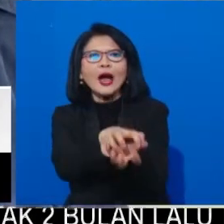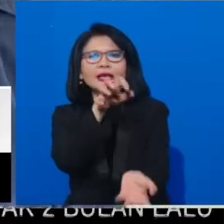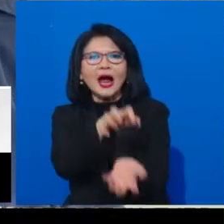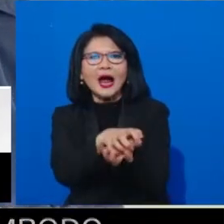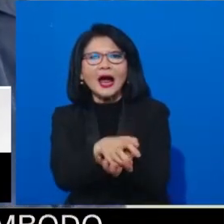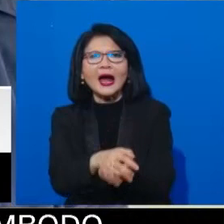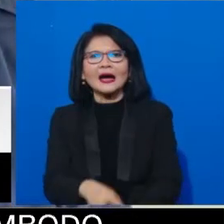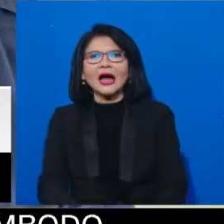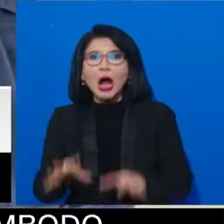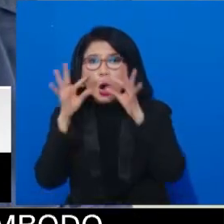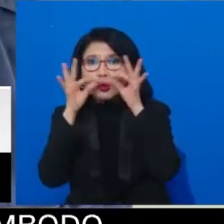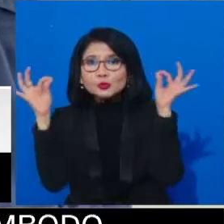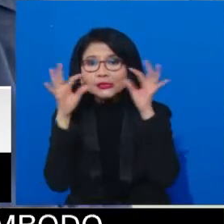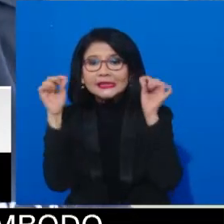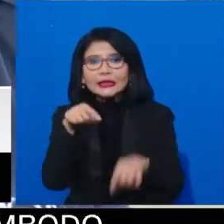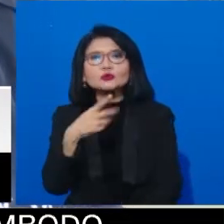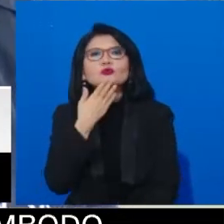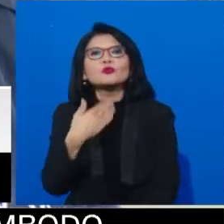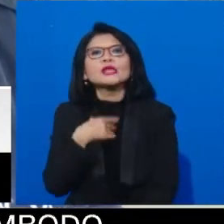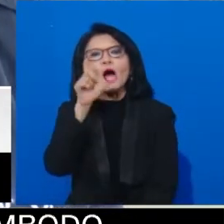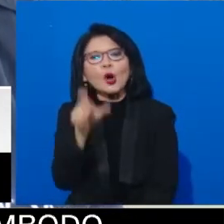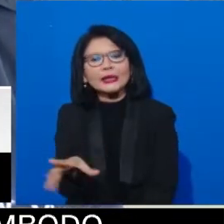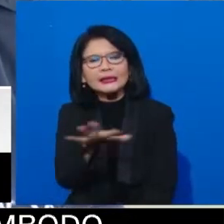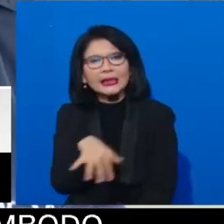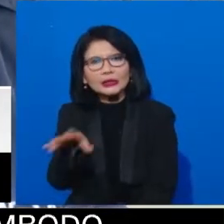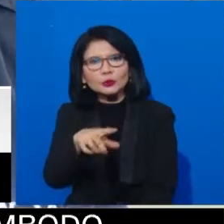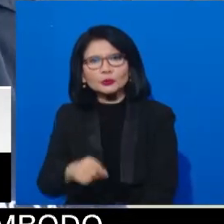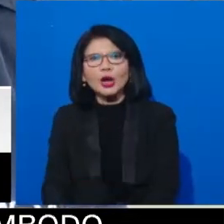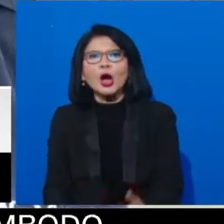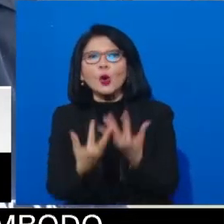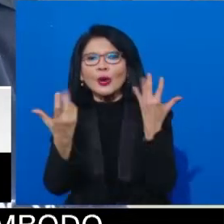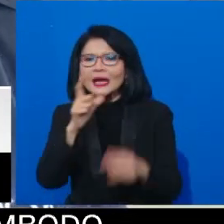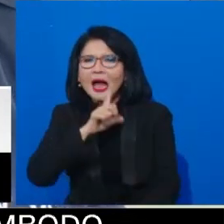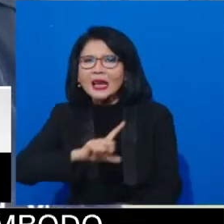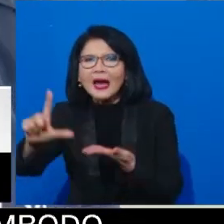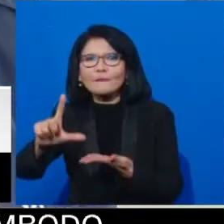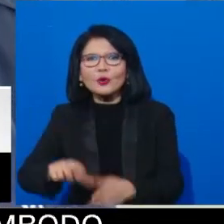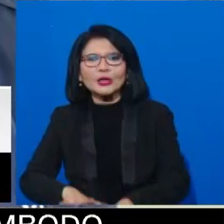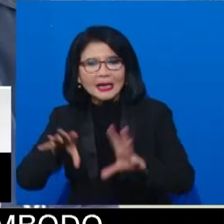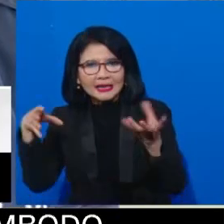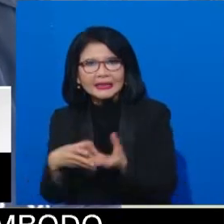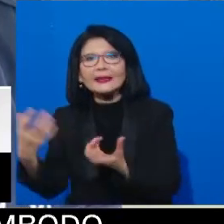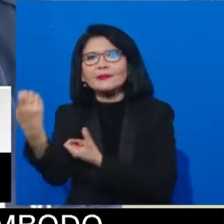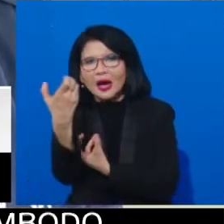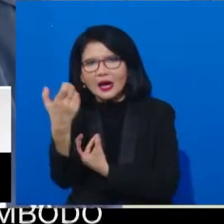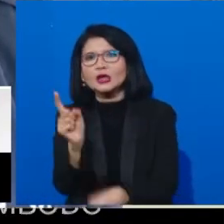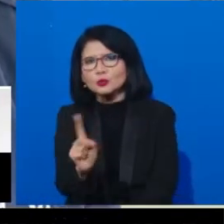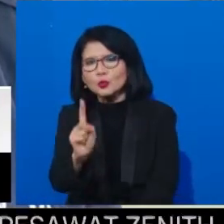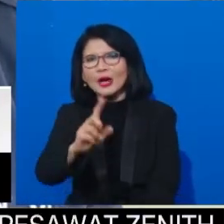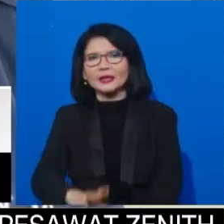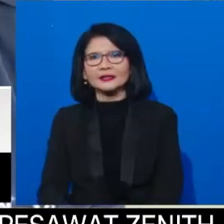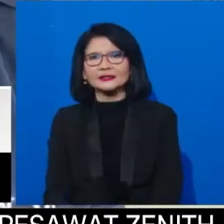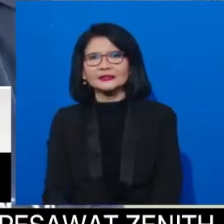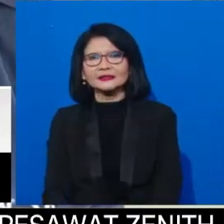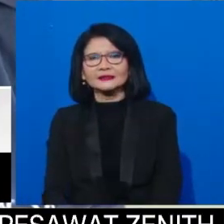milik warga sekitar, sehingga warga sekitar itu melaporkan ke tim damkar dulu yang terdekat gitu. Dan ke